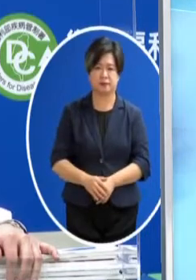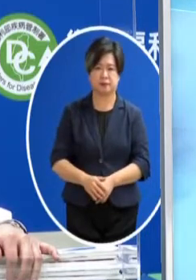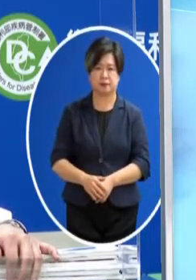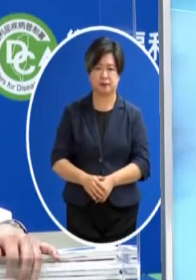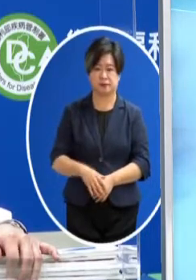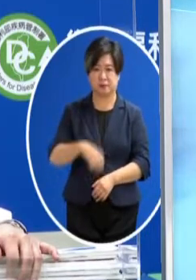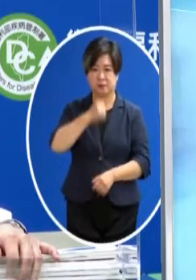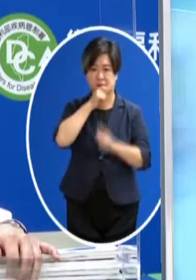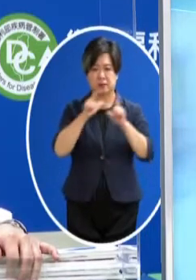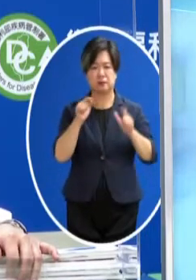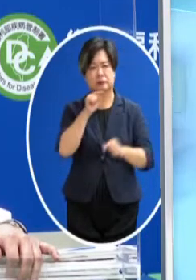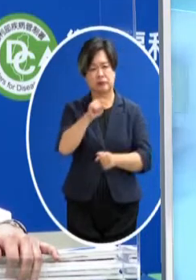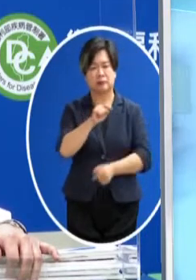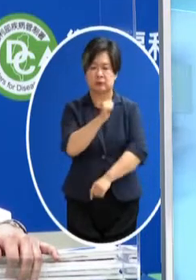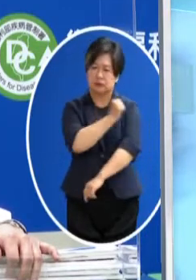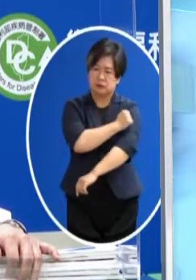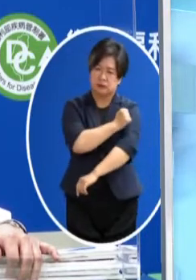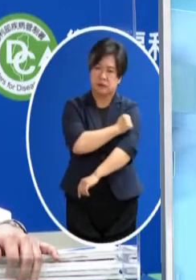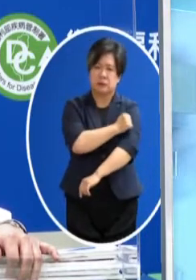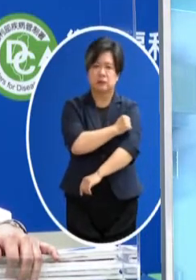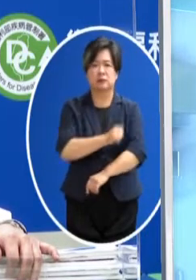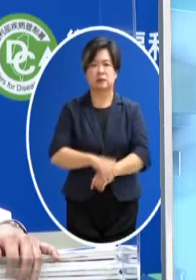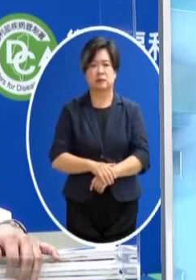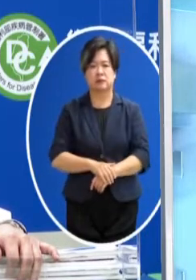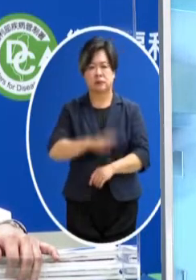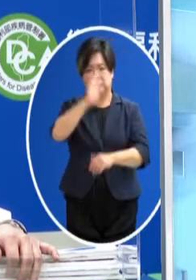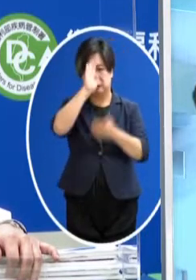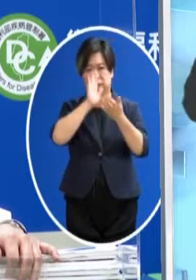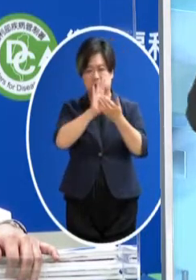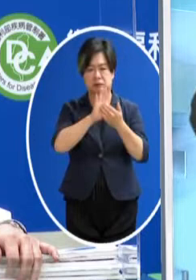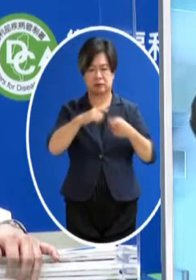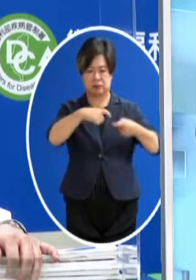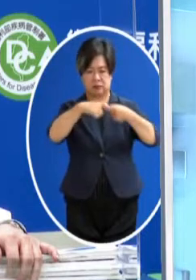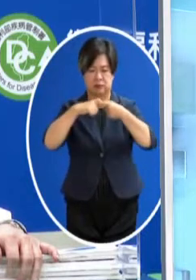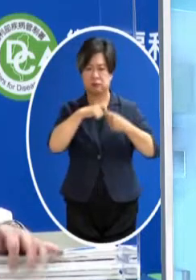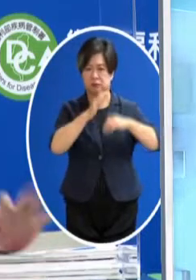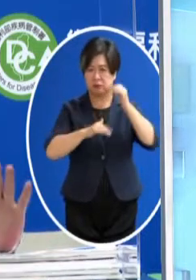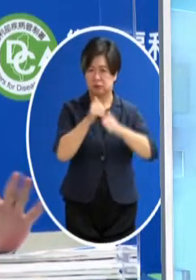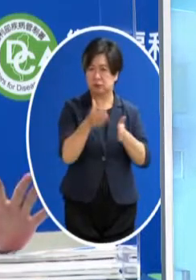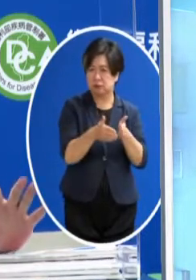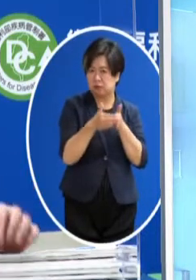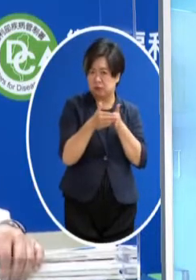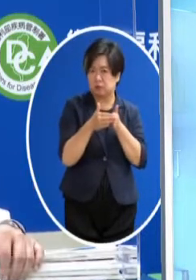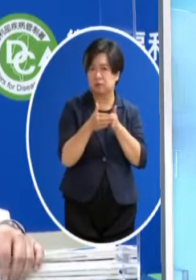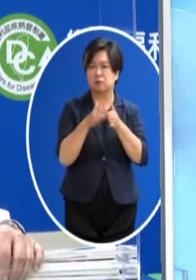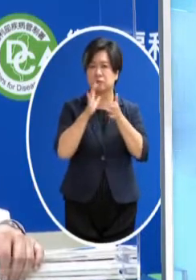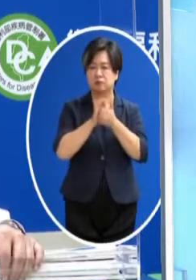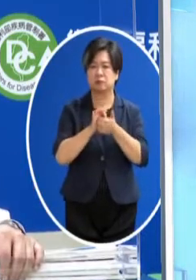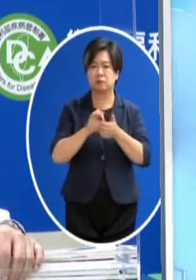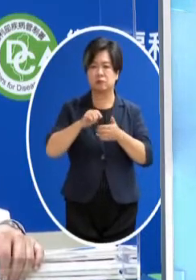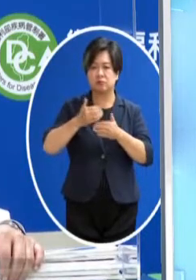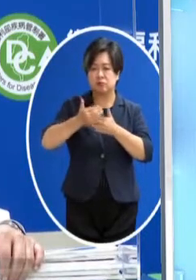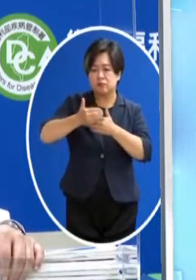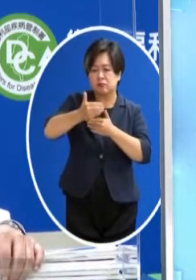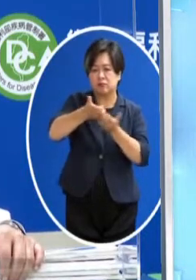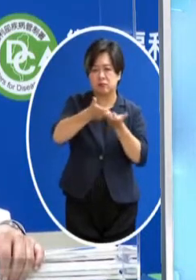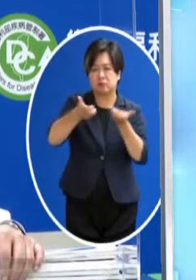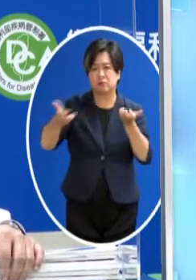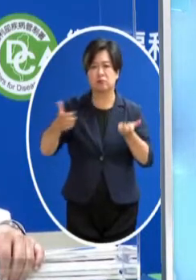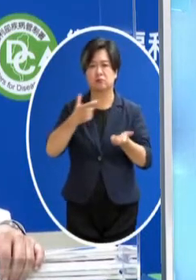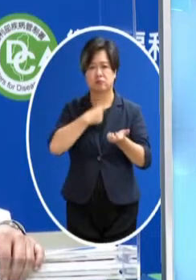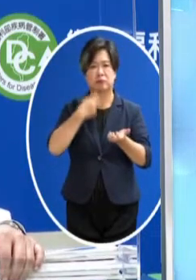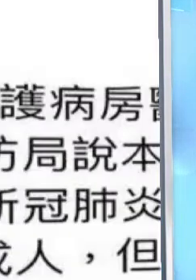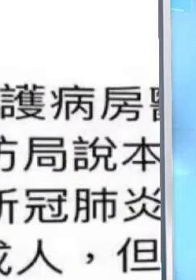吴明贤在脸书上发文求救，说台大已经超收病人，加护病房快被塞满，